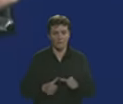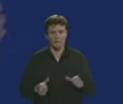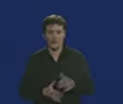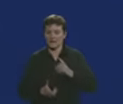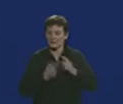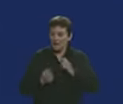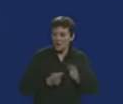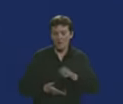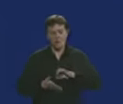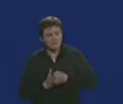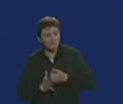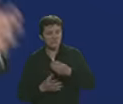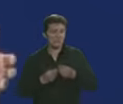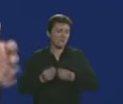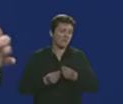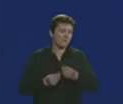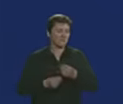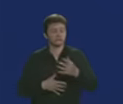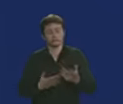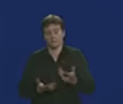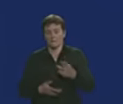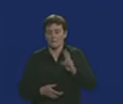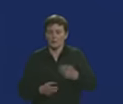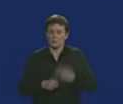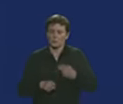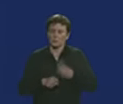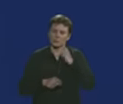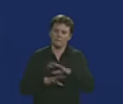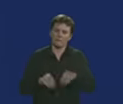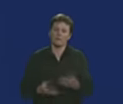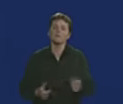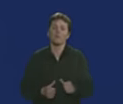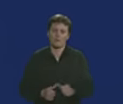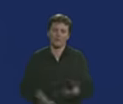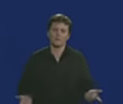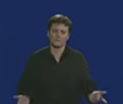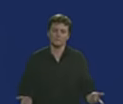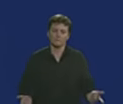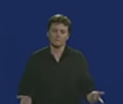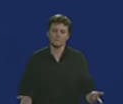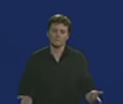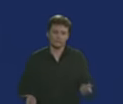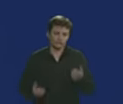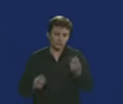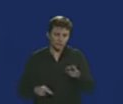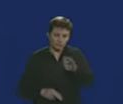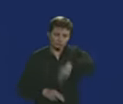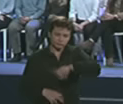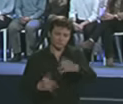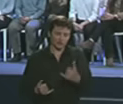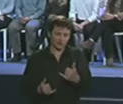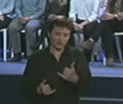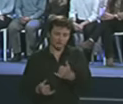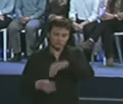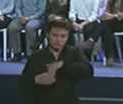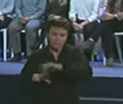dialogue, la fermeté, les deux, l'un ou l'autre, qu'est-ce qu'on fait? Ce sont des sujets, je suis sûr, dont on